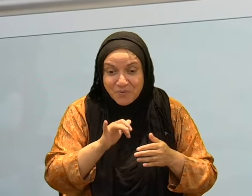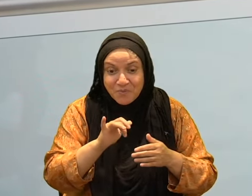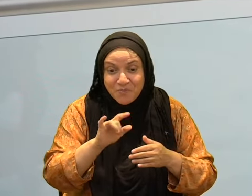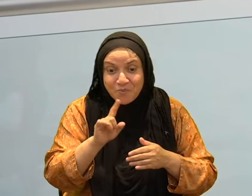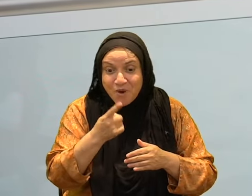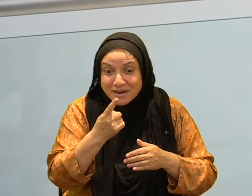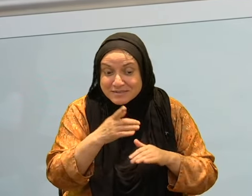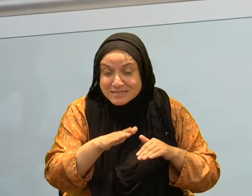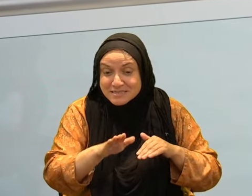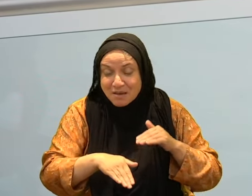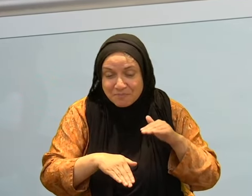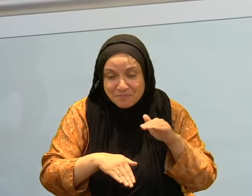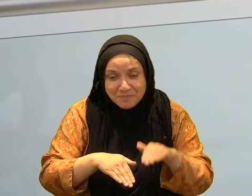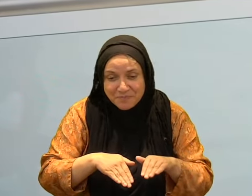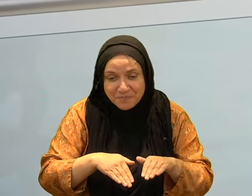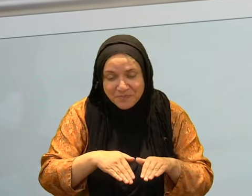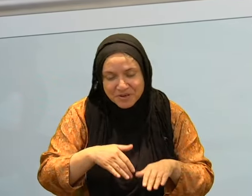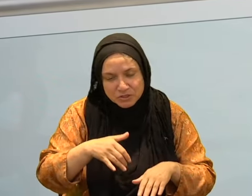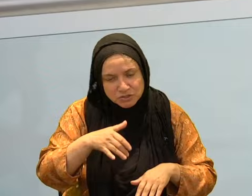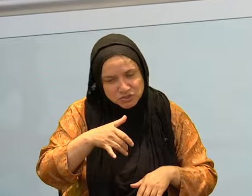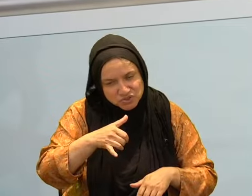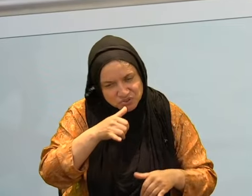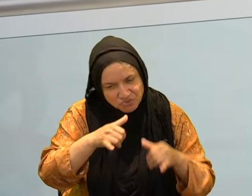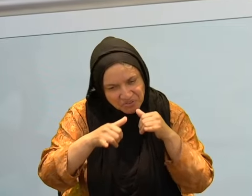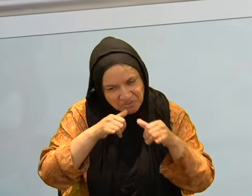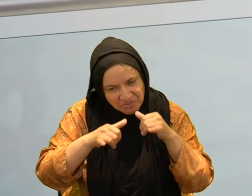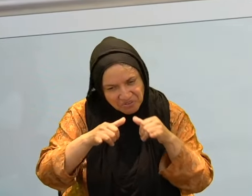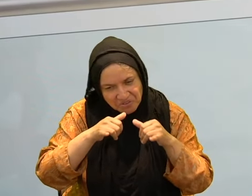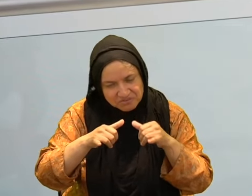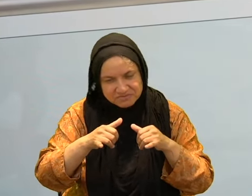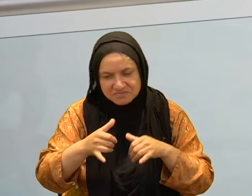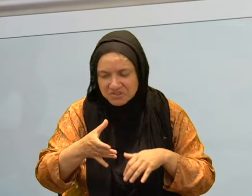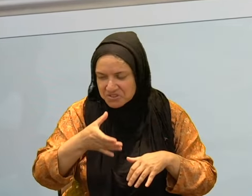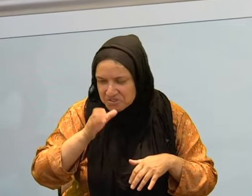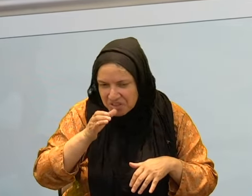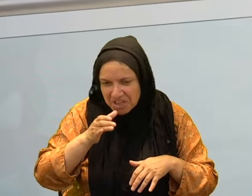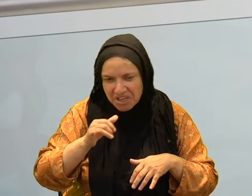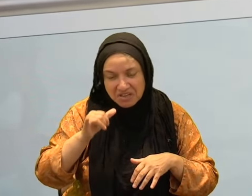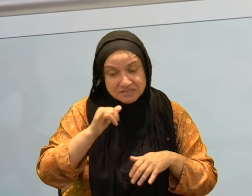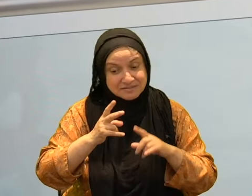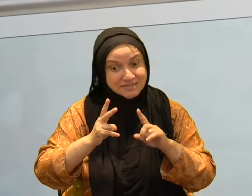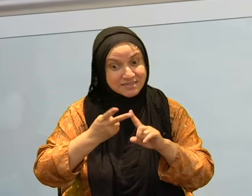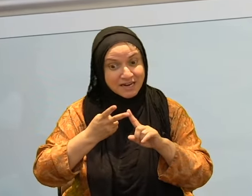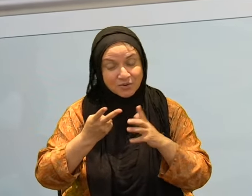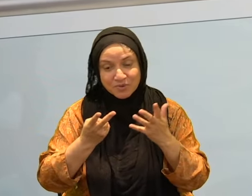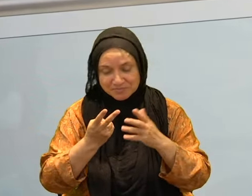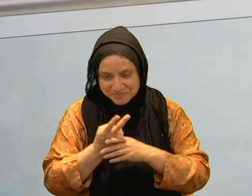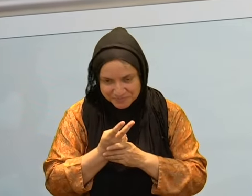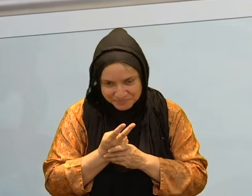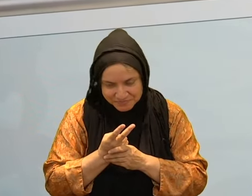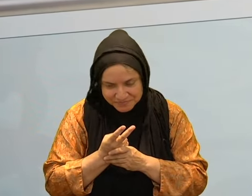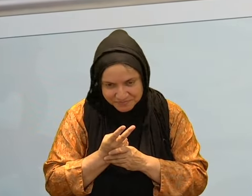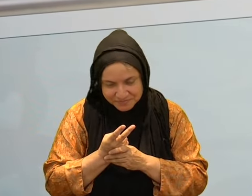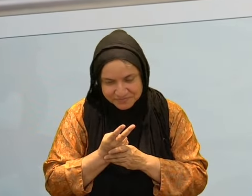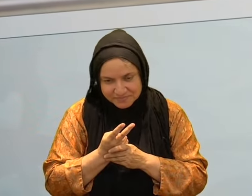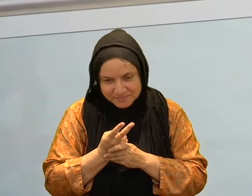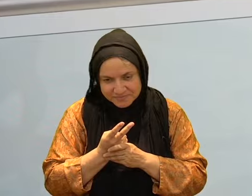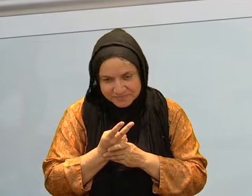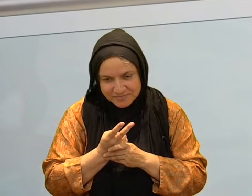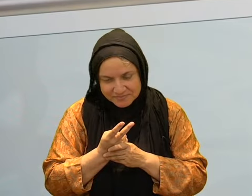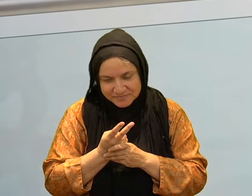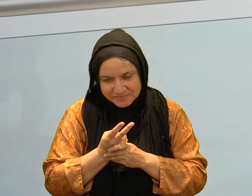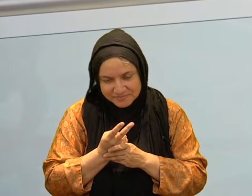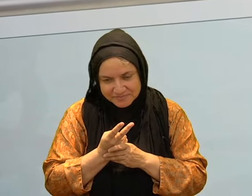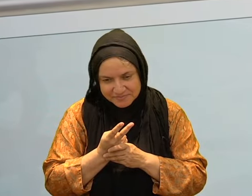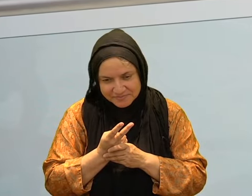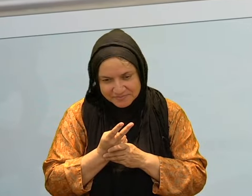The Prophet ﷺ said, إِنَّ الْحَلَالَ بَيِّنْ وَإِنَّ الْحَرَامَ بَيِّنْ وَبَيْنَهُمَا